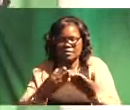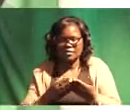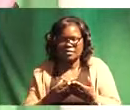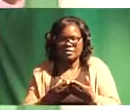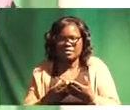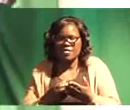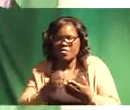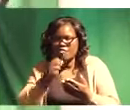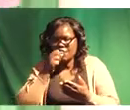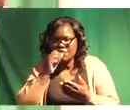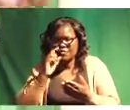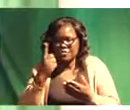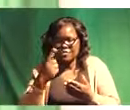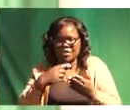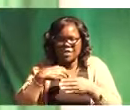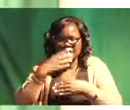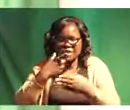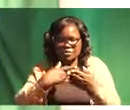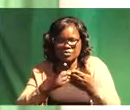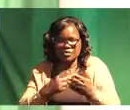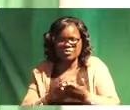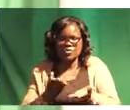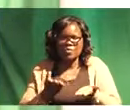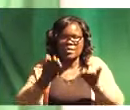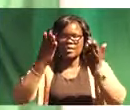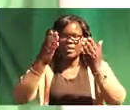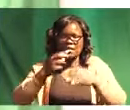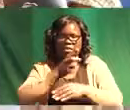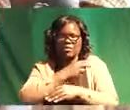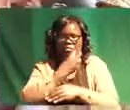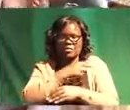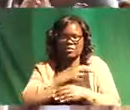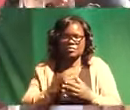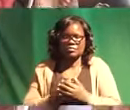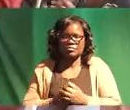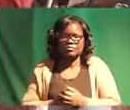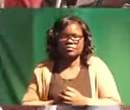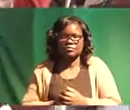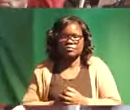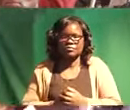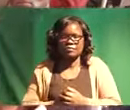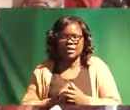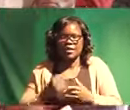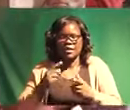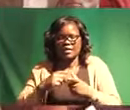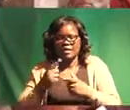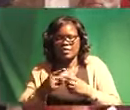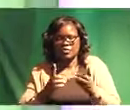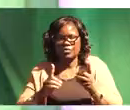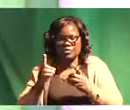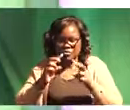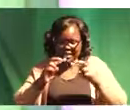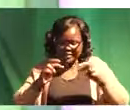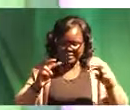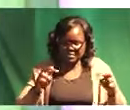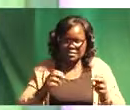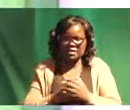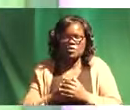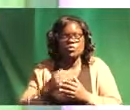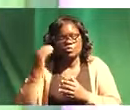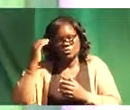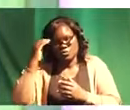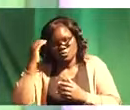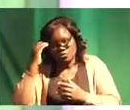milioni 50 next week ya kuupgrade hiyo hospitali. Alafu tutafanya assessment.